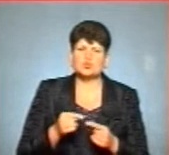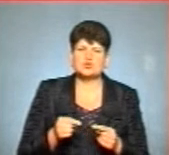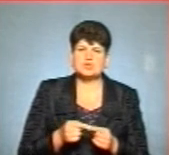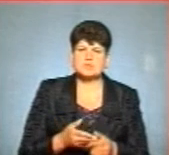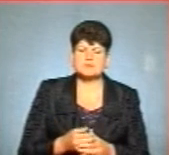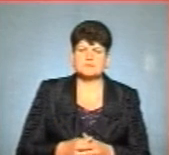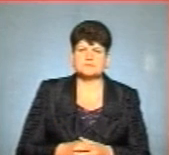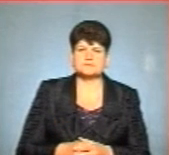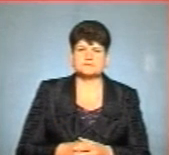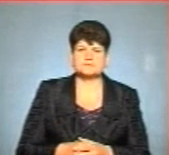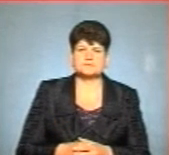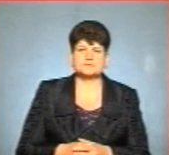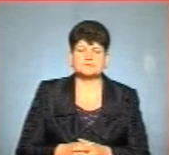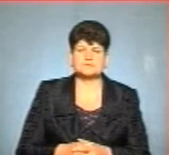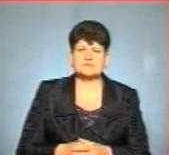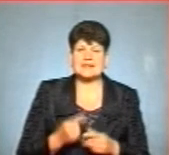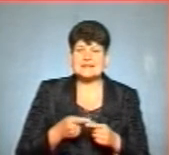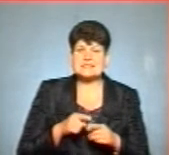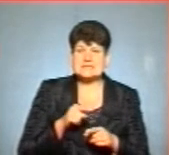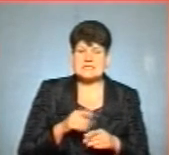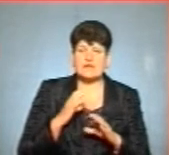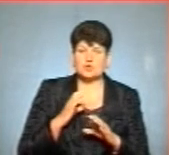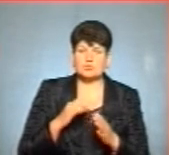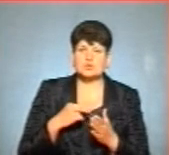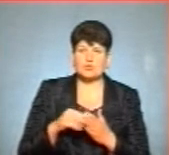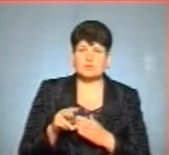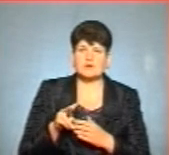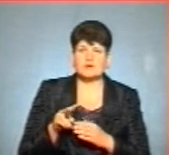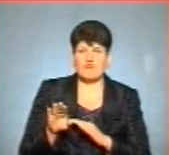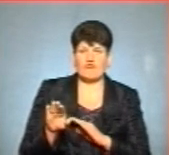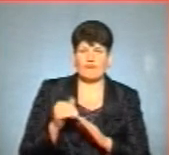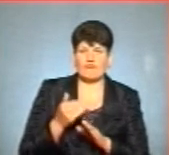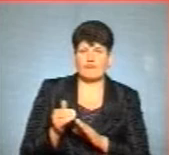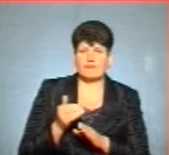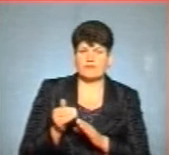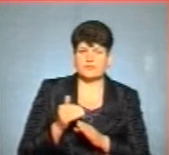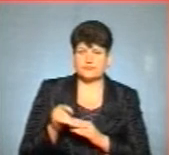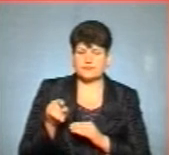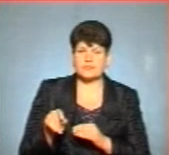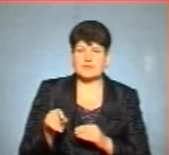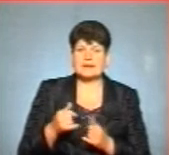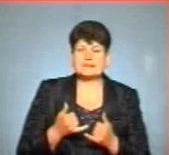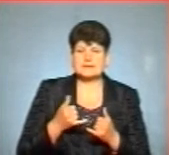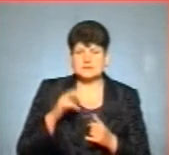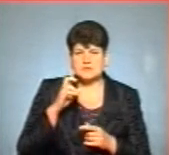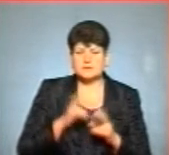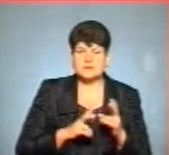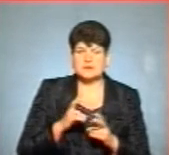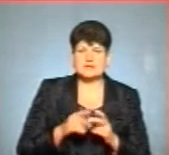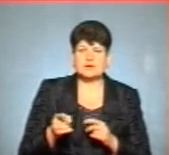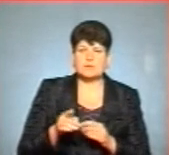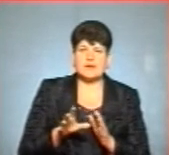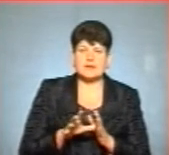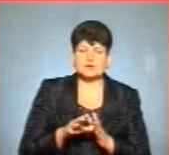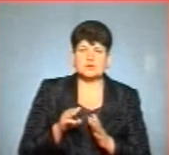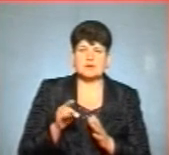більше. Ці автобуси придбано в лізинг для комунального підприємства «Тернопільелектротранс»,